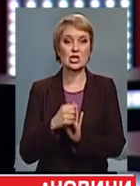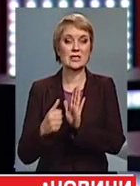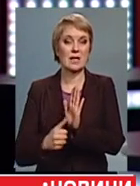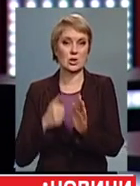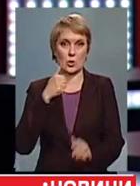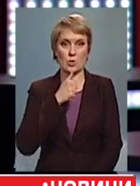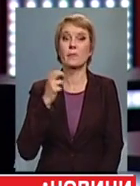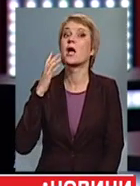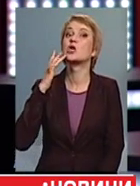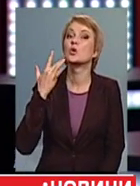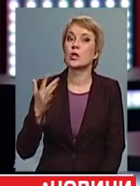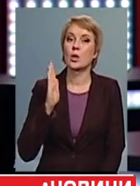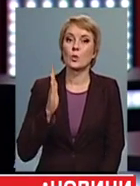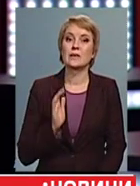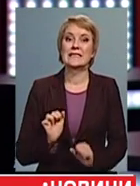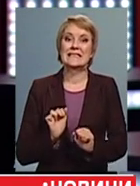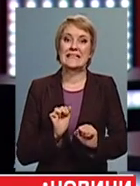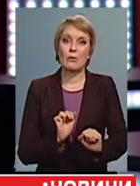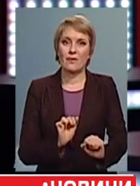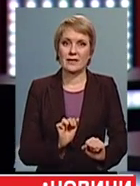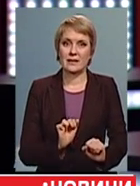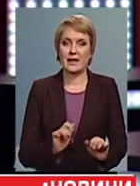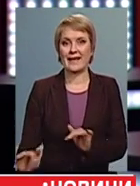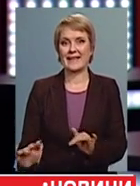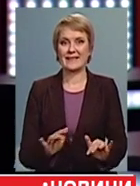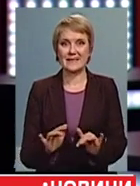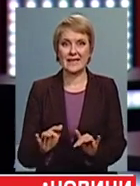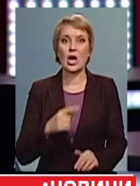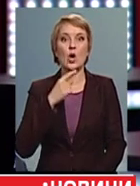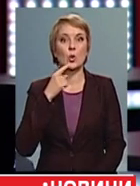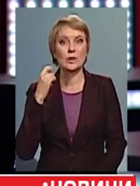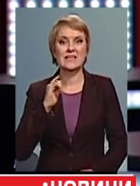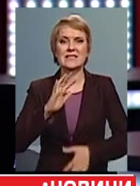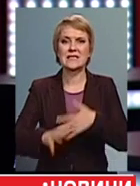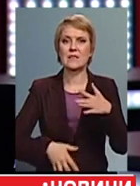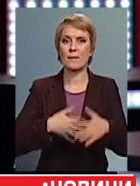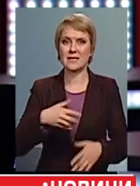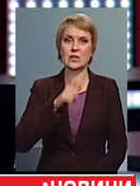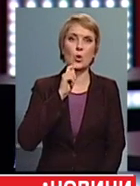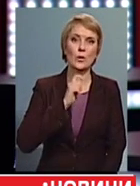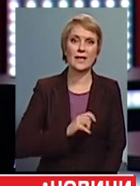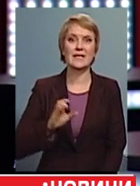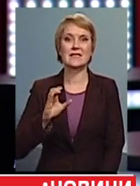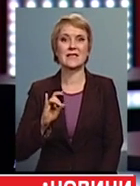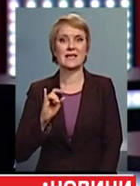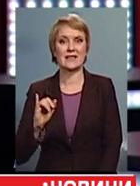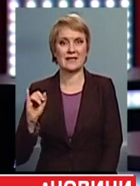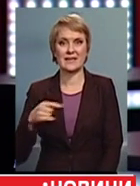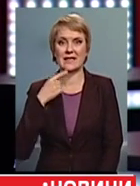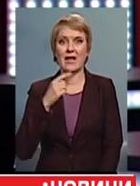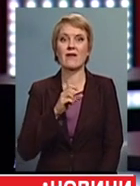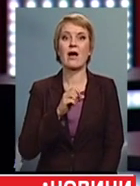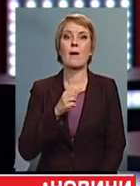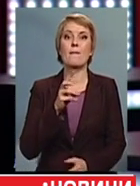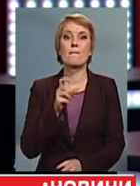Сполучені Штати будуть стримувати дії Росії з дестабілізації в Україні та Сирії. Про це повідомив міністр оборони США Ештон Картер. За його